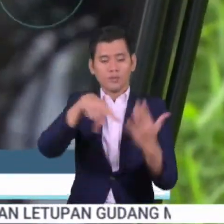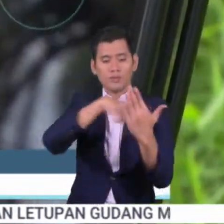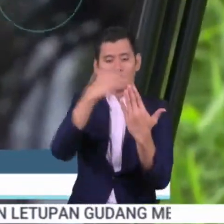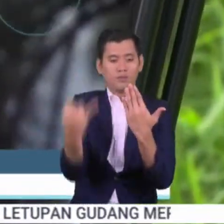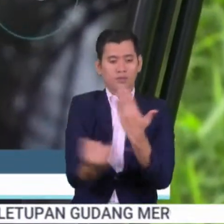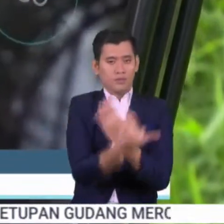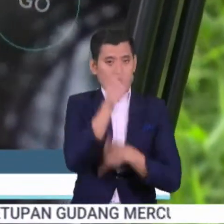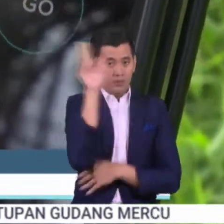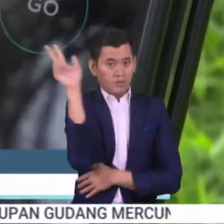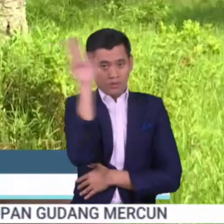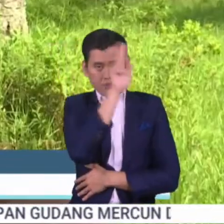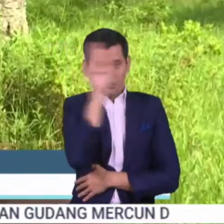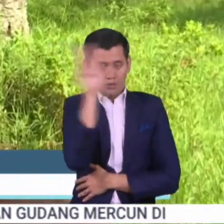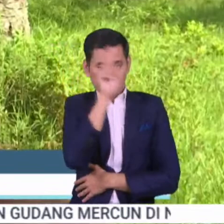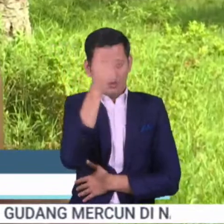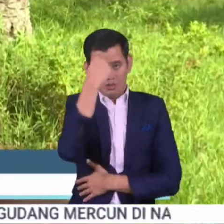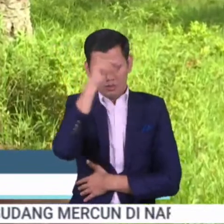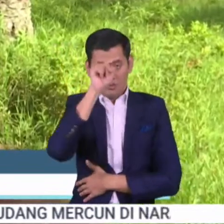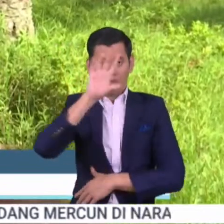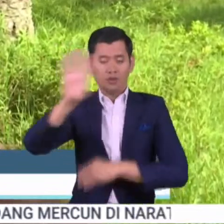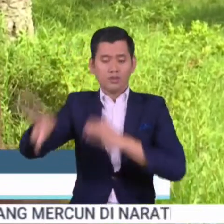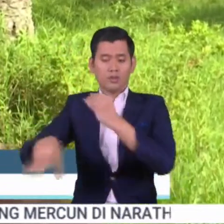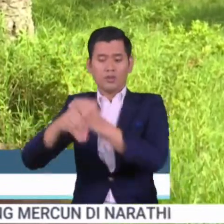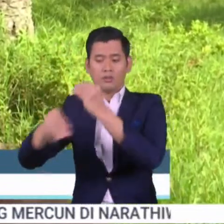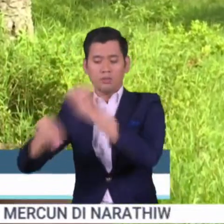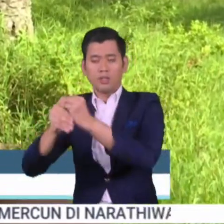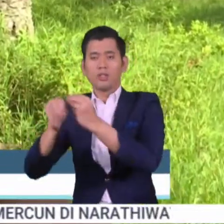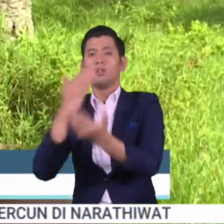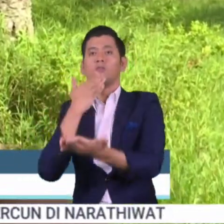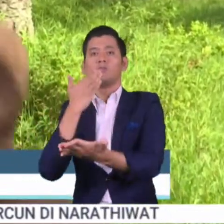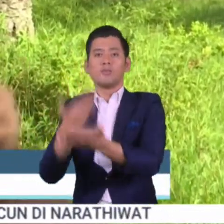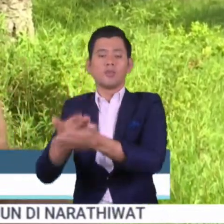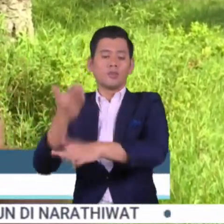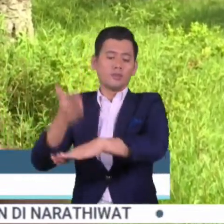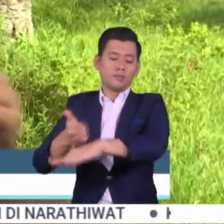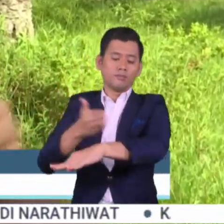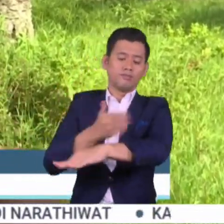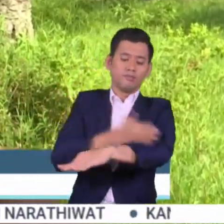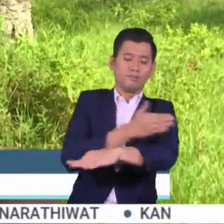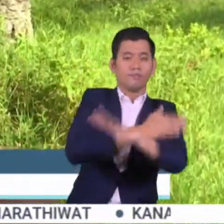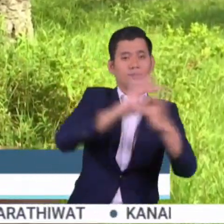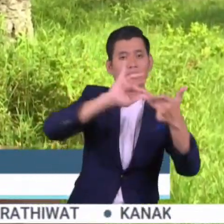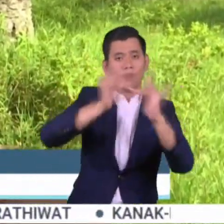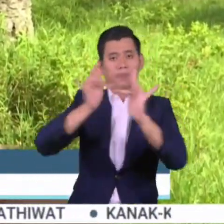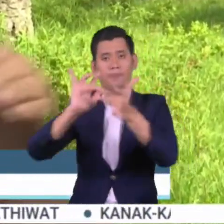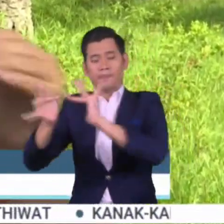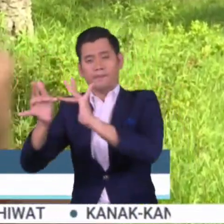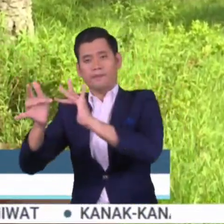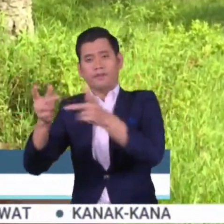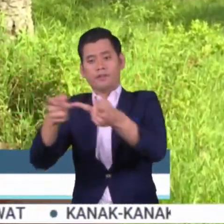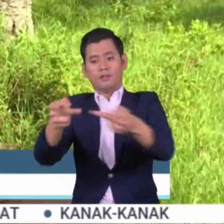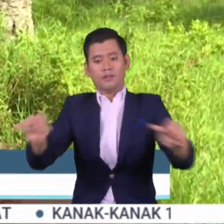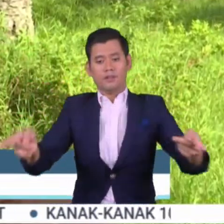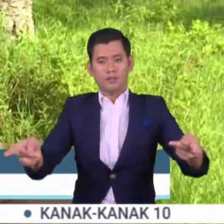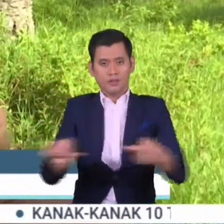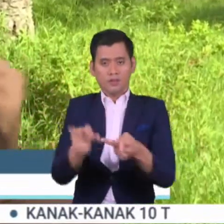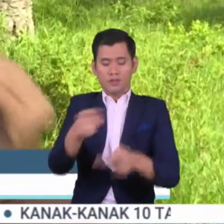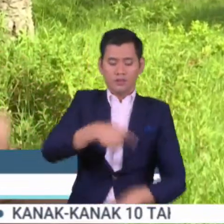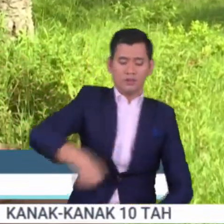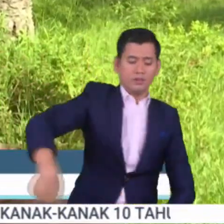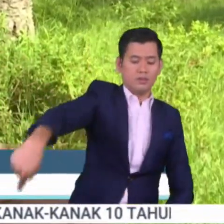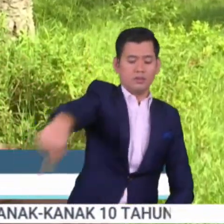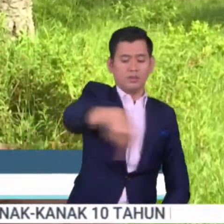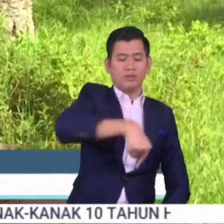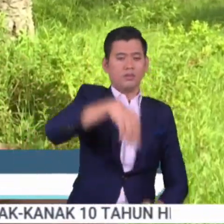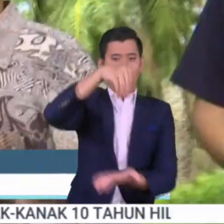projek kerajaan yang untuk menambah dan menaik tarafkan kesaling hubungan telekomunikasi di kawasan setempat dan di